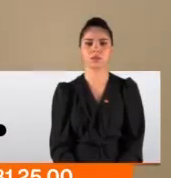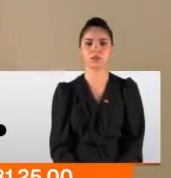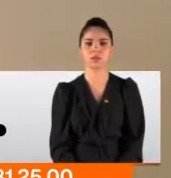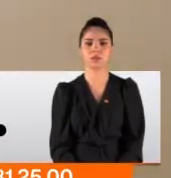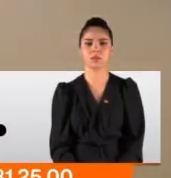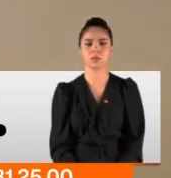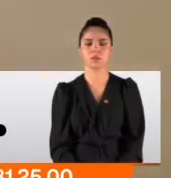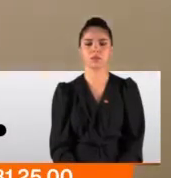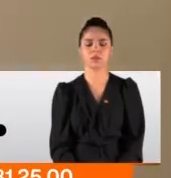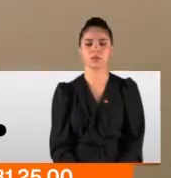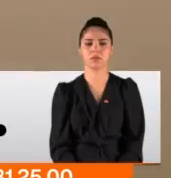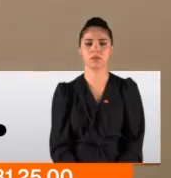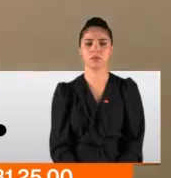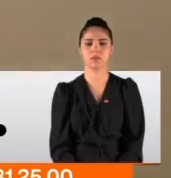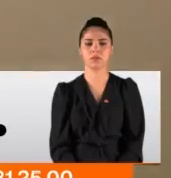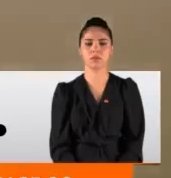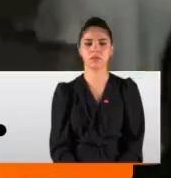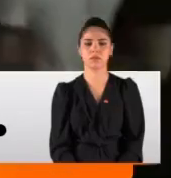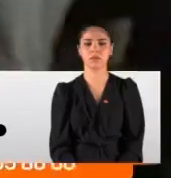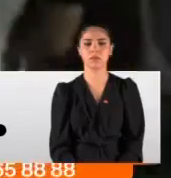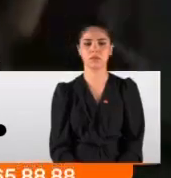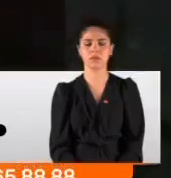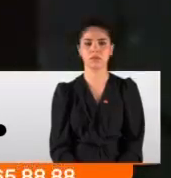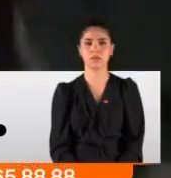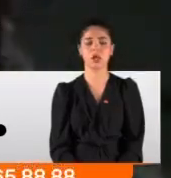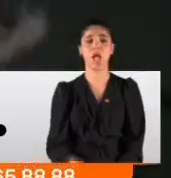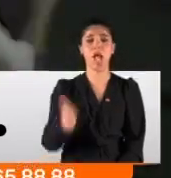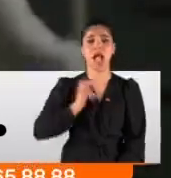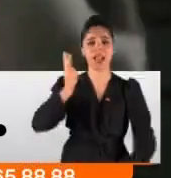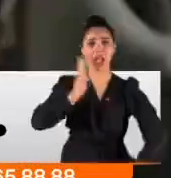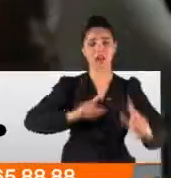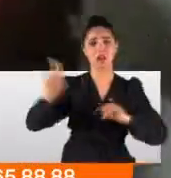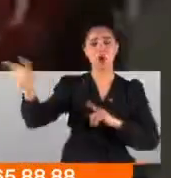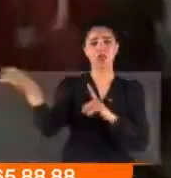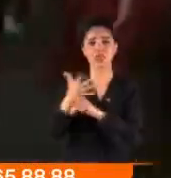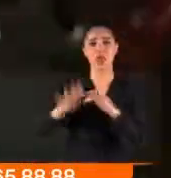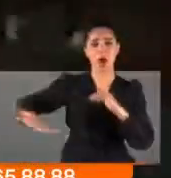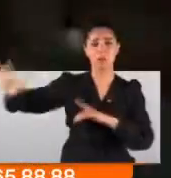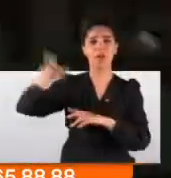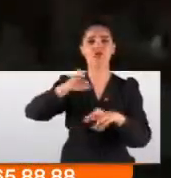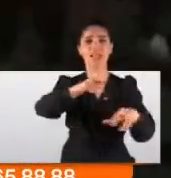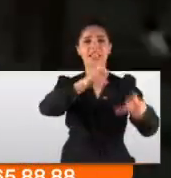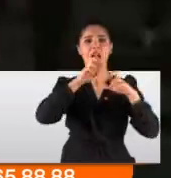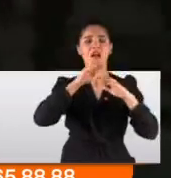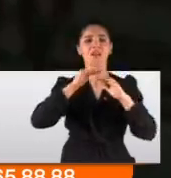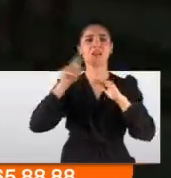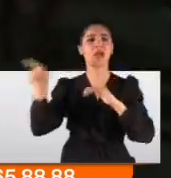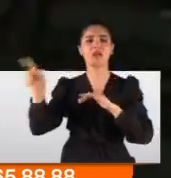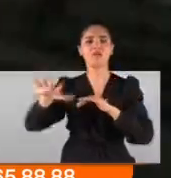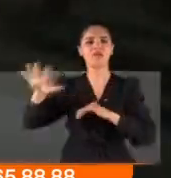böyle? Bütün Türkiye sizi izliyor şu anda, bütün Türkiye bak. Ancak asker üniformalı o hainler tanklarını milletin üzerine